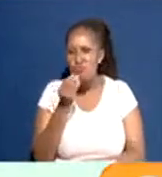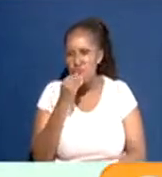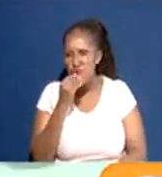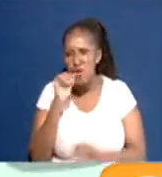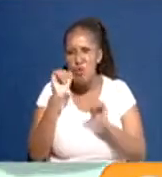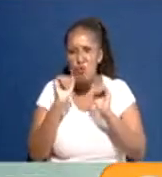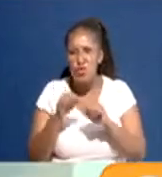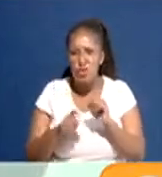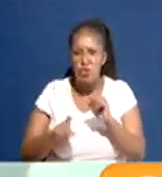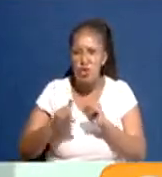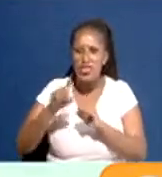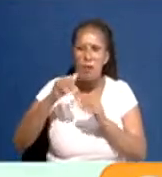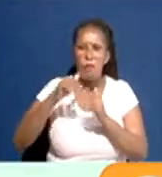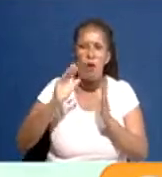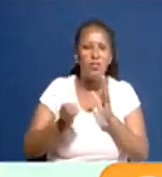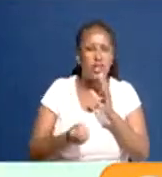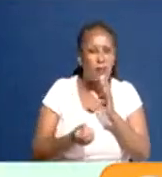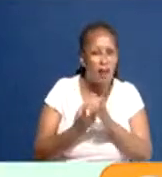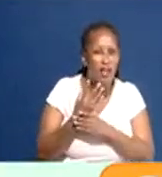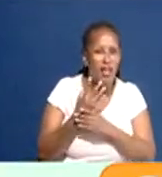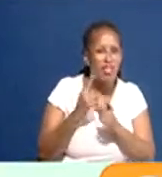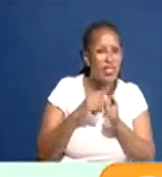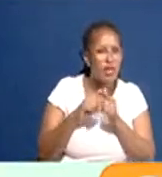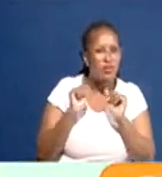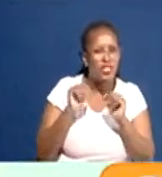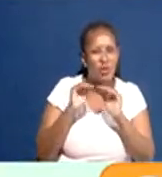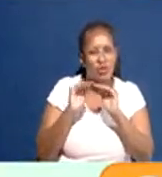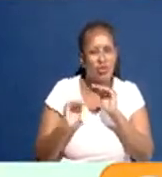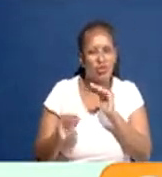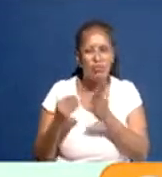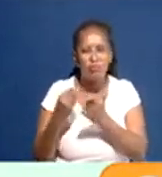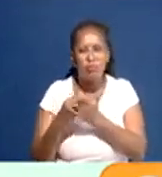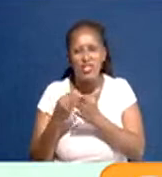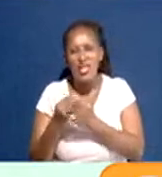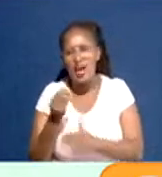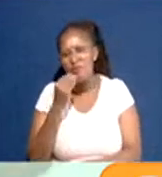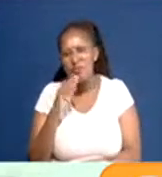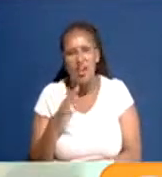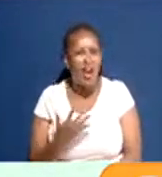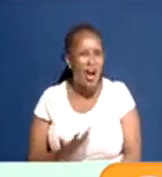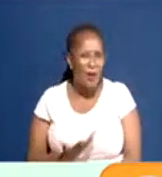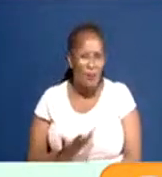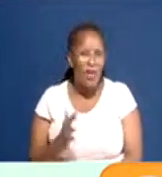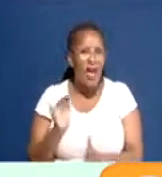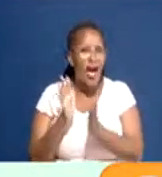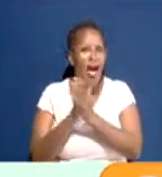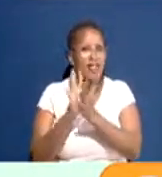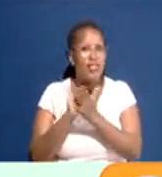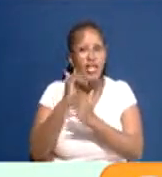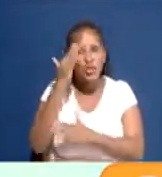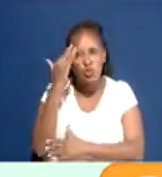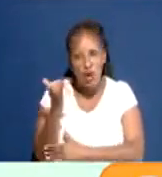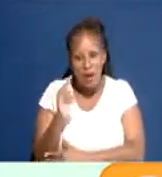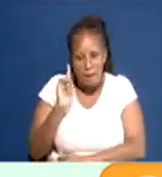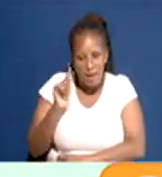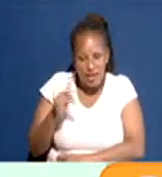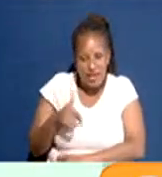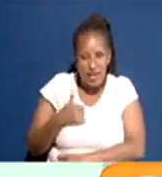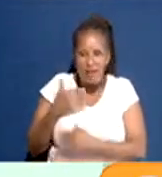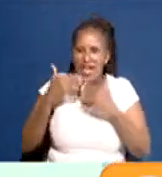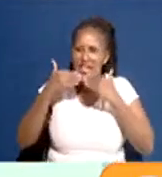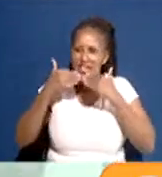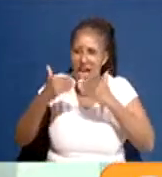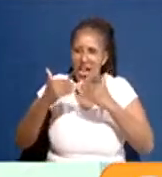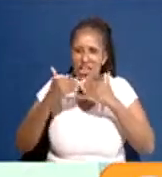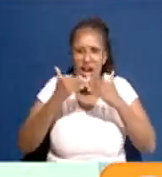increase supply, how are you going to reduce the prices of food commodities? And that is why mimi na washukuru